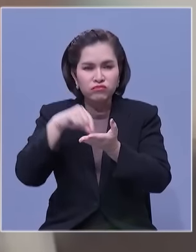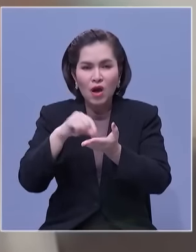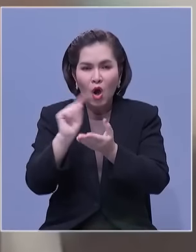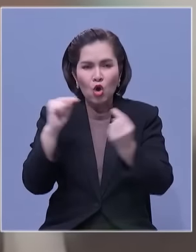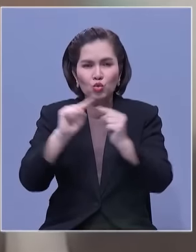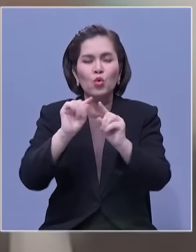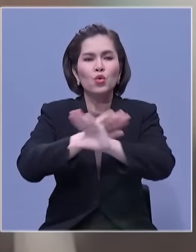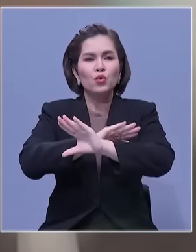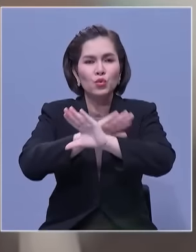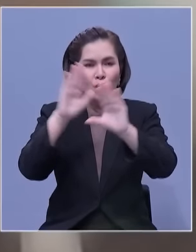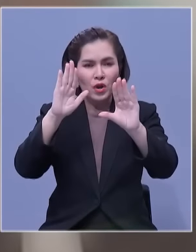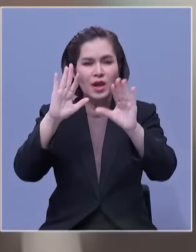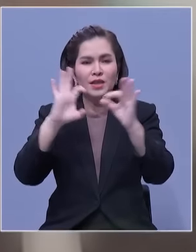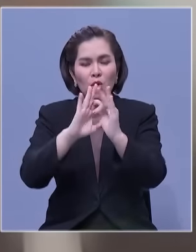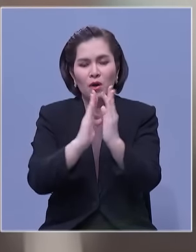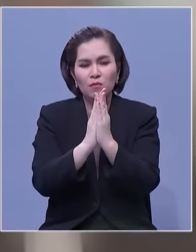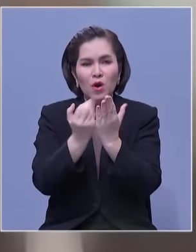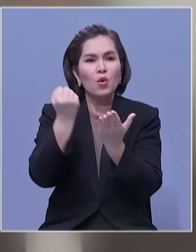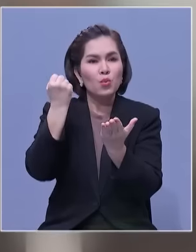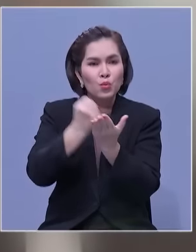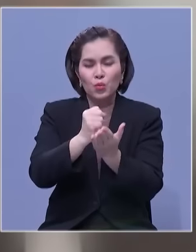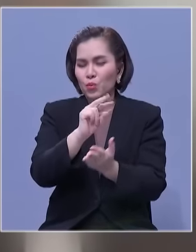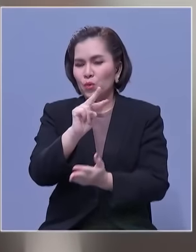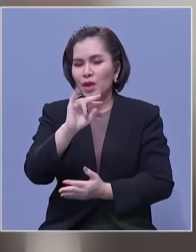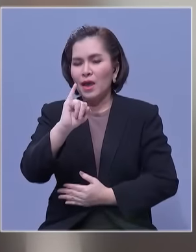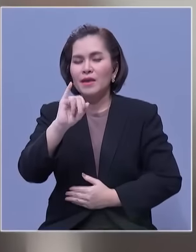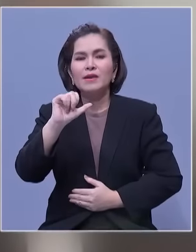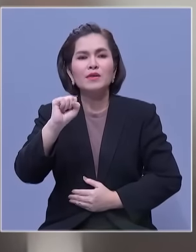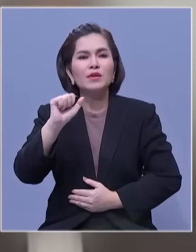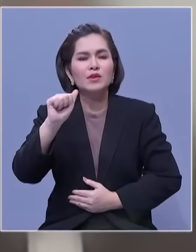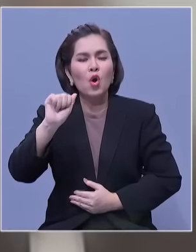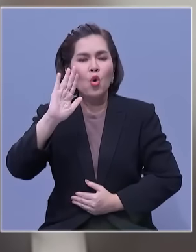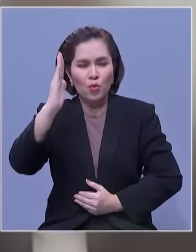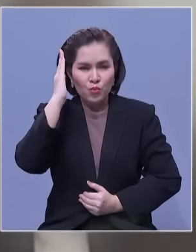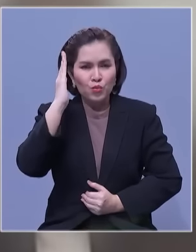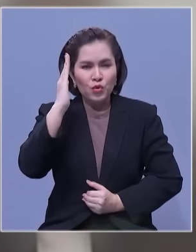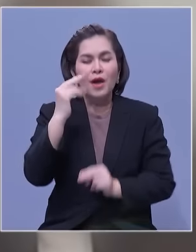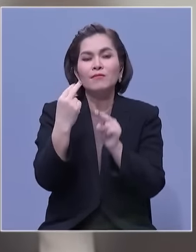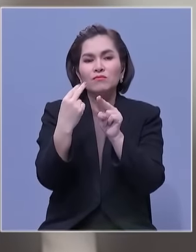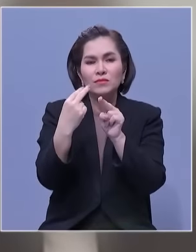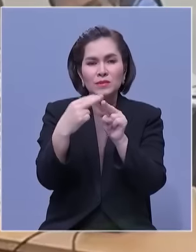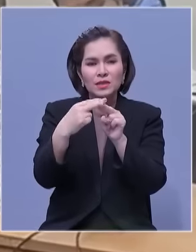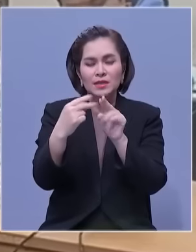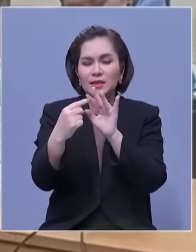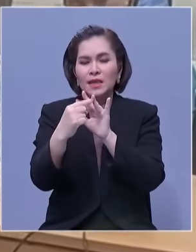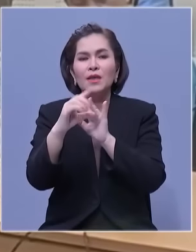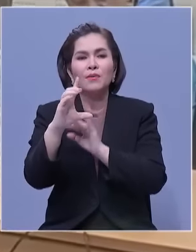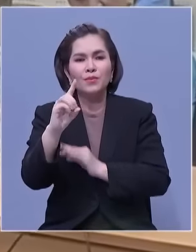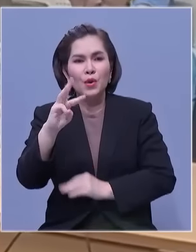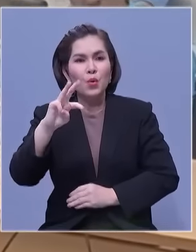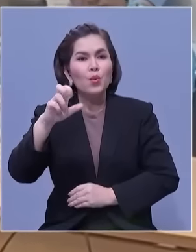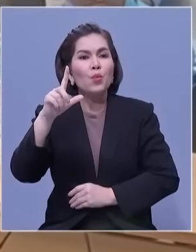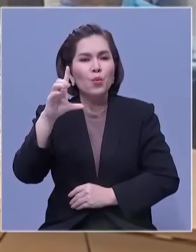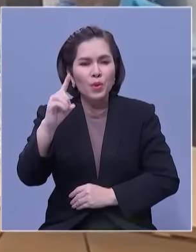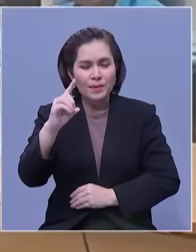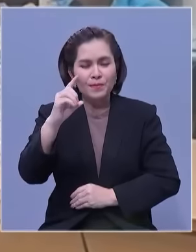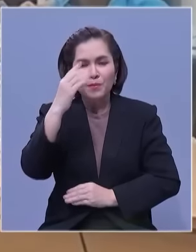ของนายเดวิดนะครับตามที่ตำรวจตรวจคนเข้าเมืองจังหวัดภูเก็ตเสนอแล้วโดยเห็นว่าการกระทําของนายเดวิด